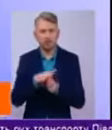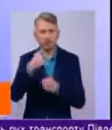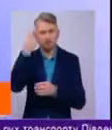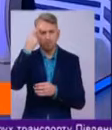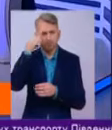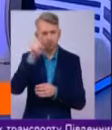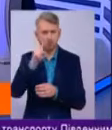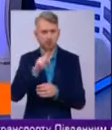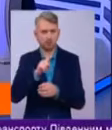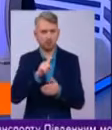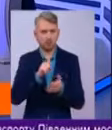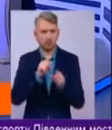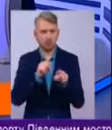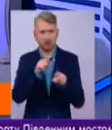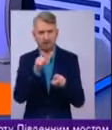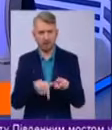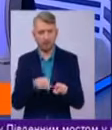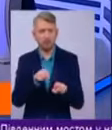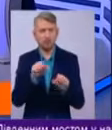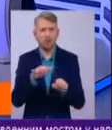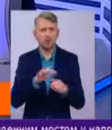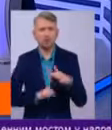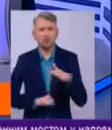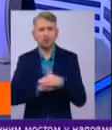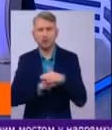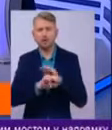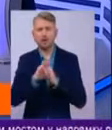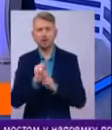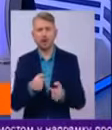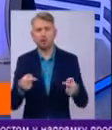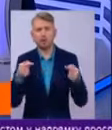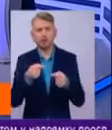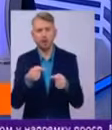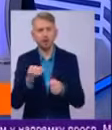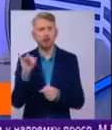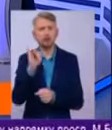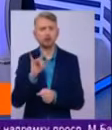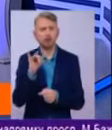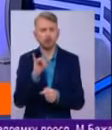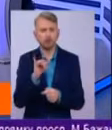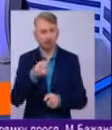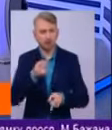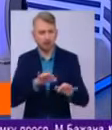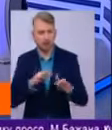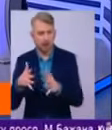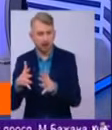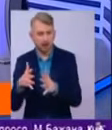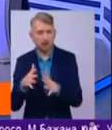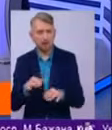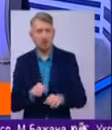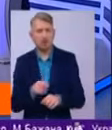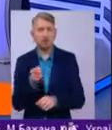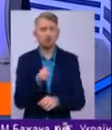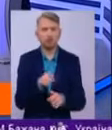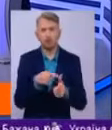придуманим автором, хоча він може базуватися, в принципі, на конкретних історичних реаліях, з тою чи